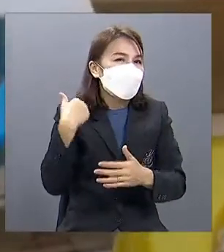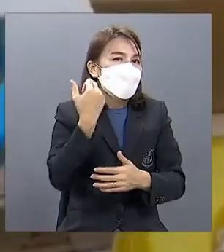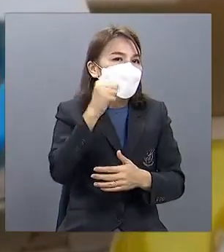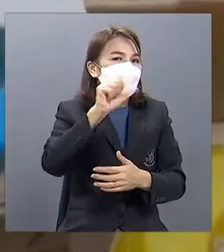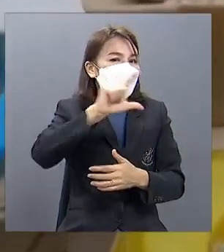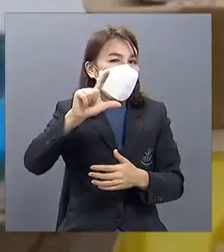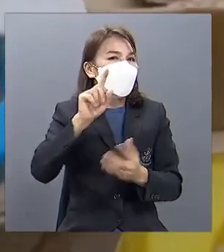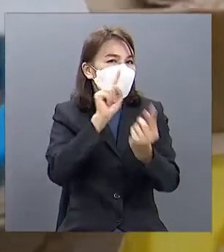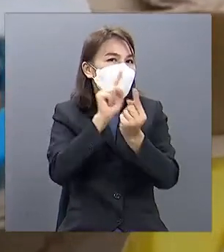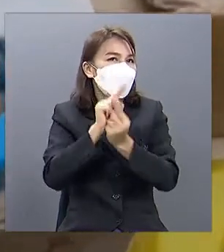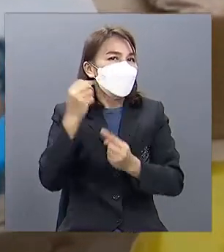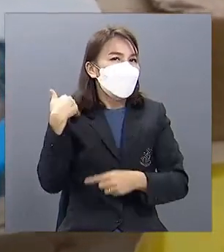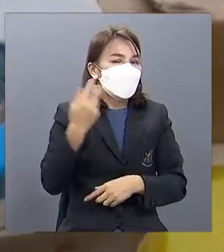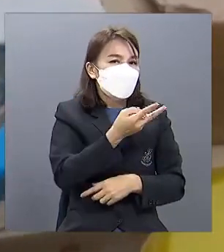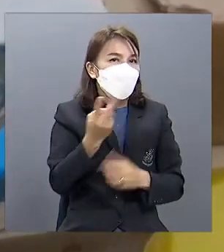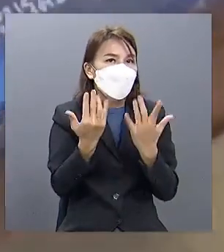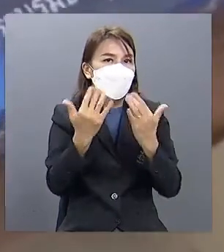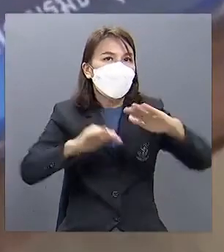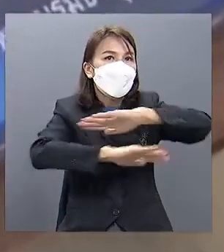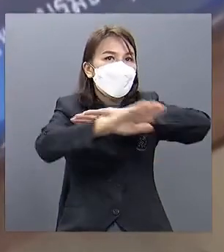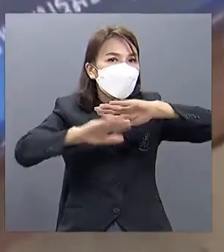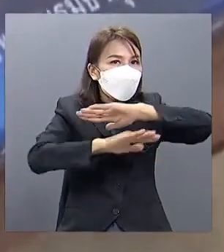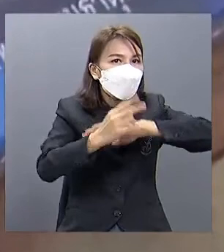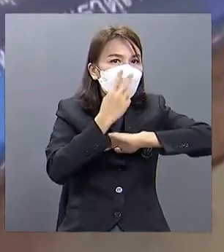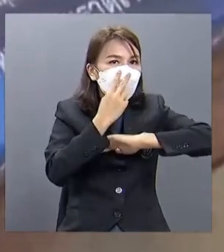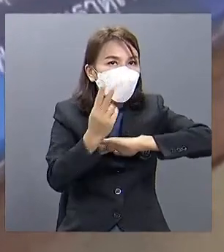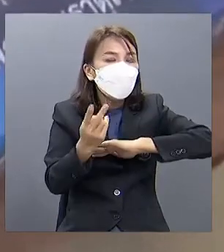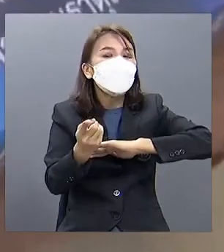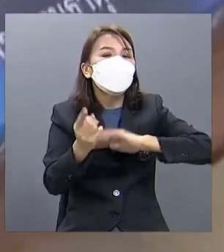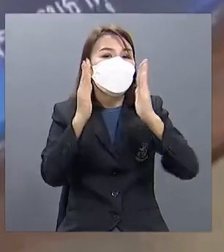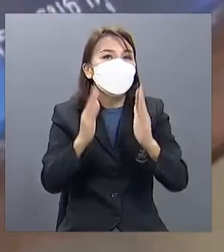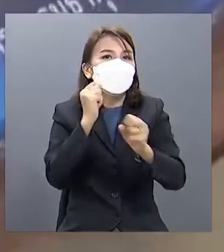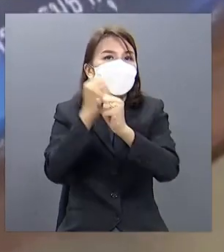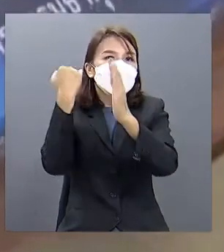านเพิ่มเติมเพื่อเอาผิดกับผู้ต้องหาด้วยค่ะ